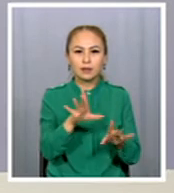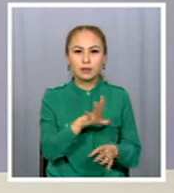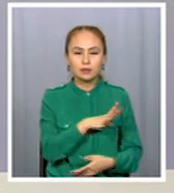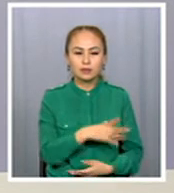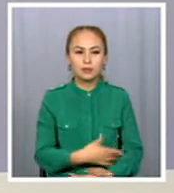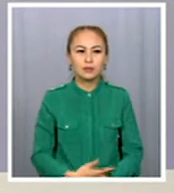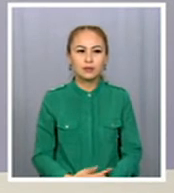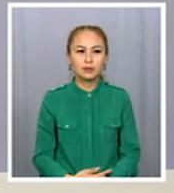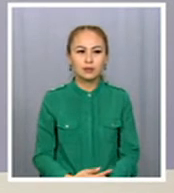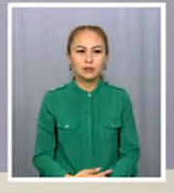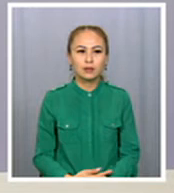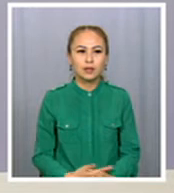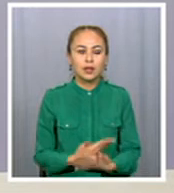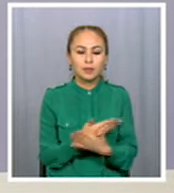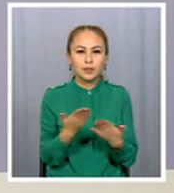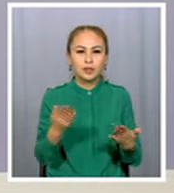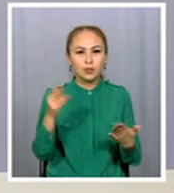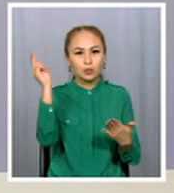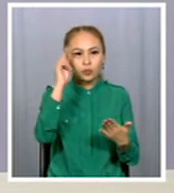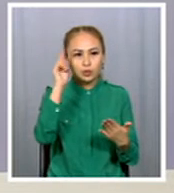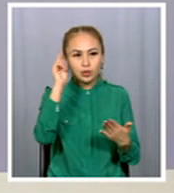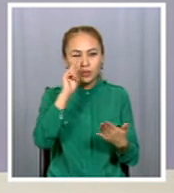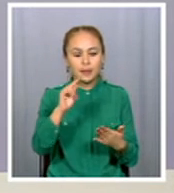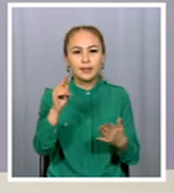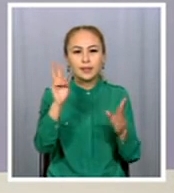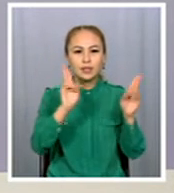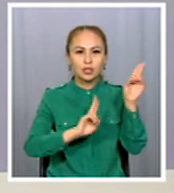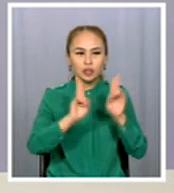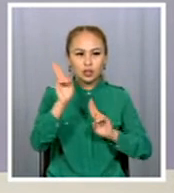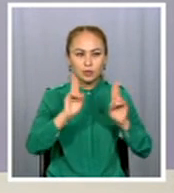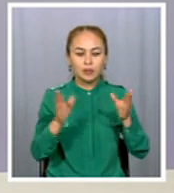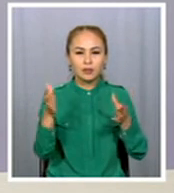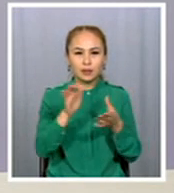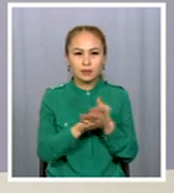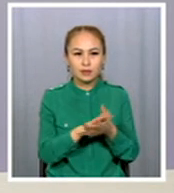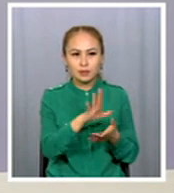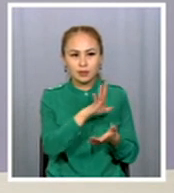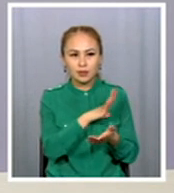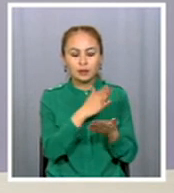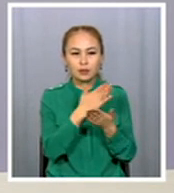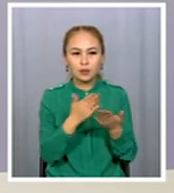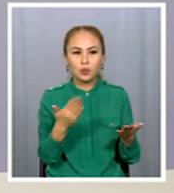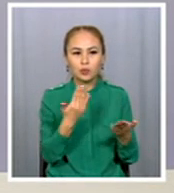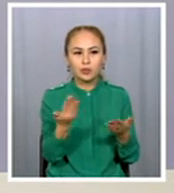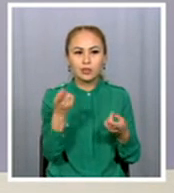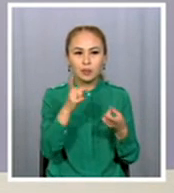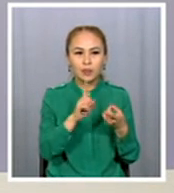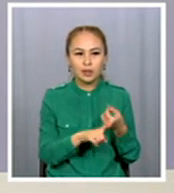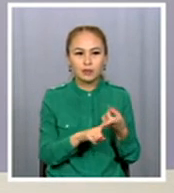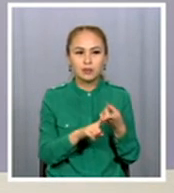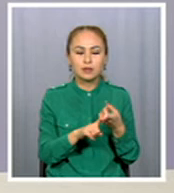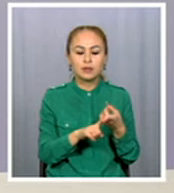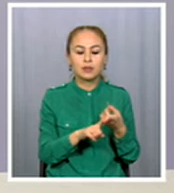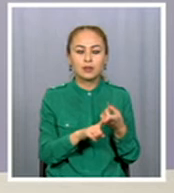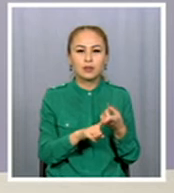айтқан. Мінеке оқушылар, ережемен таныстық, енді осыған байланысты